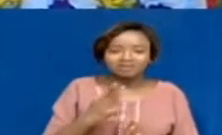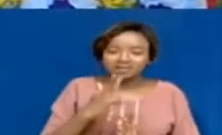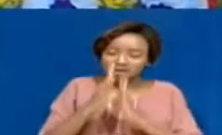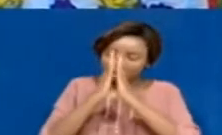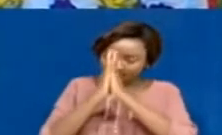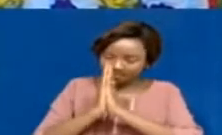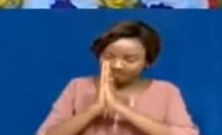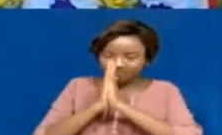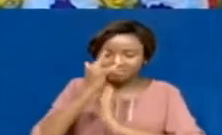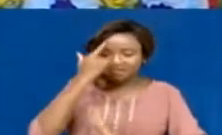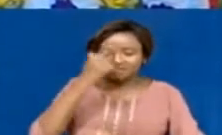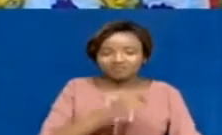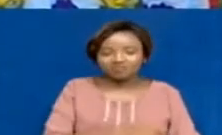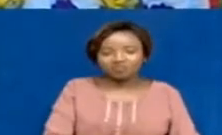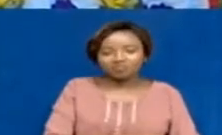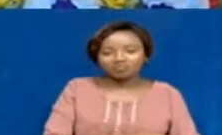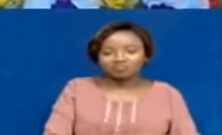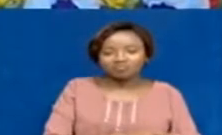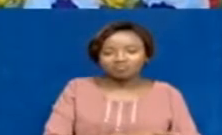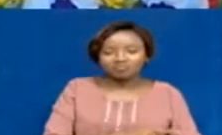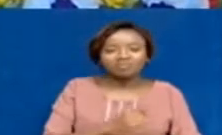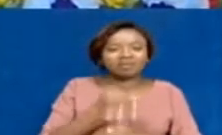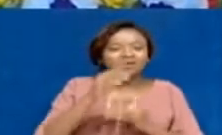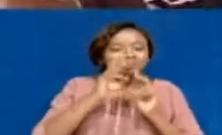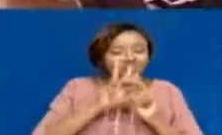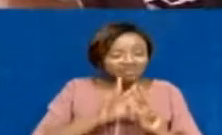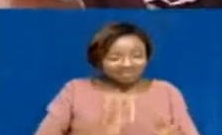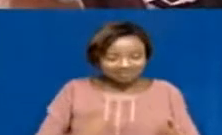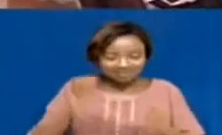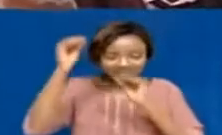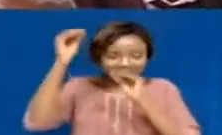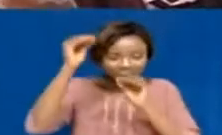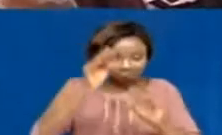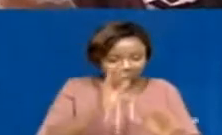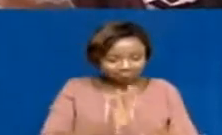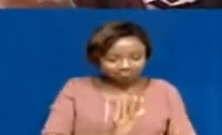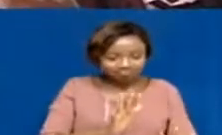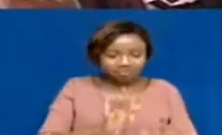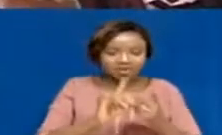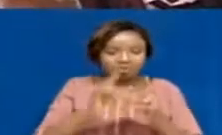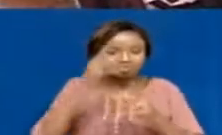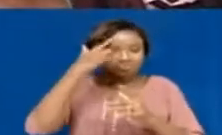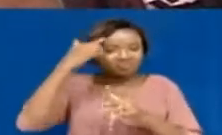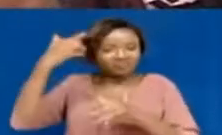Wanawaombea imani na amani katika roho zenu,